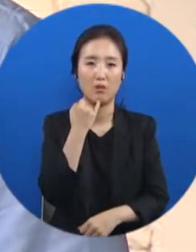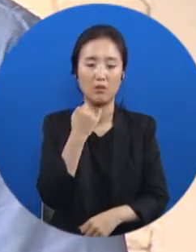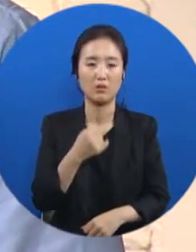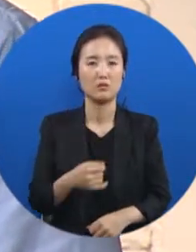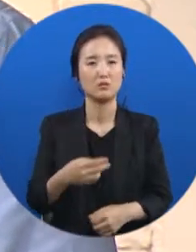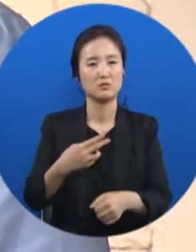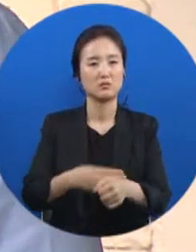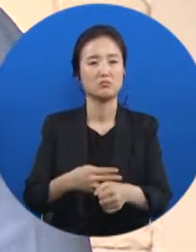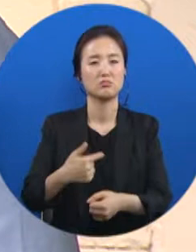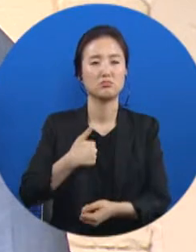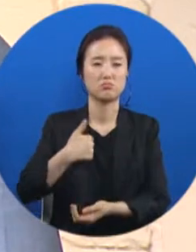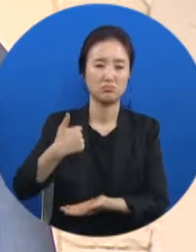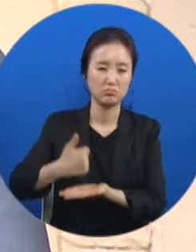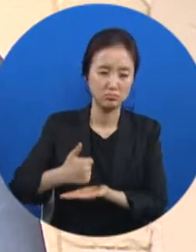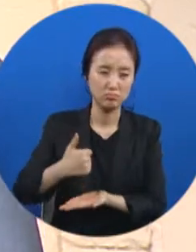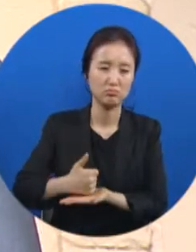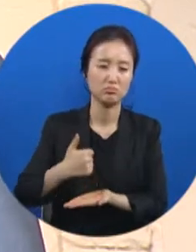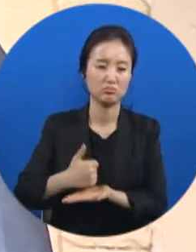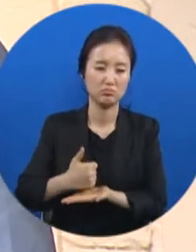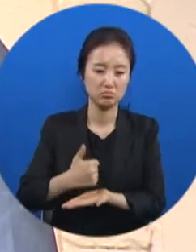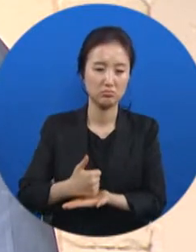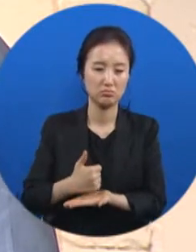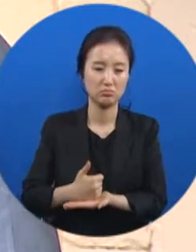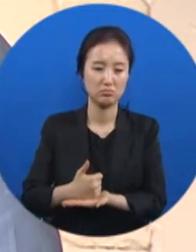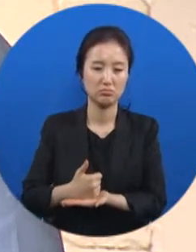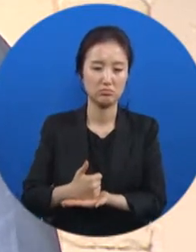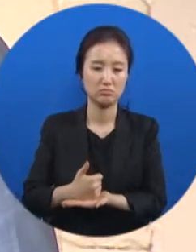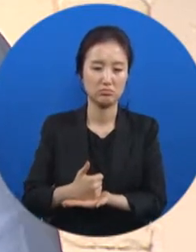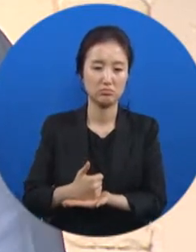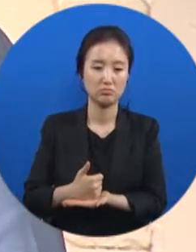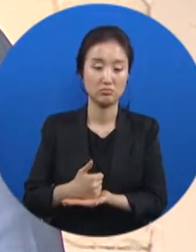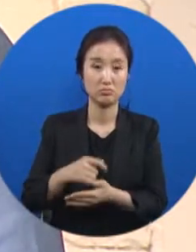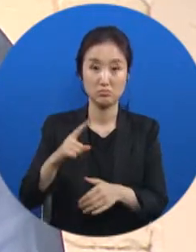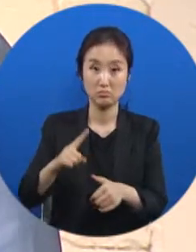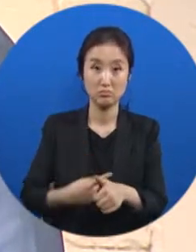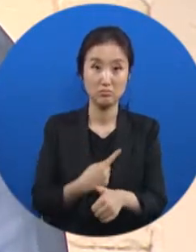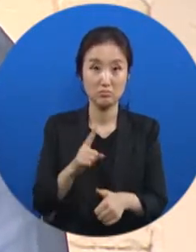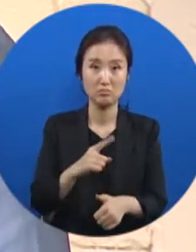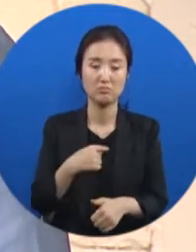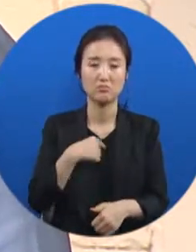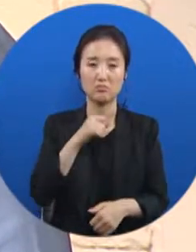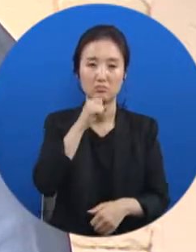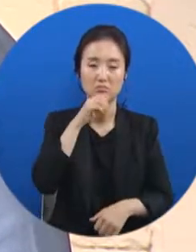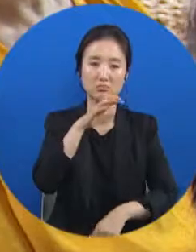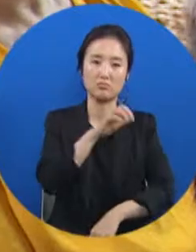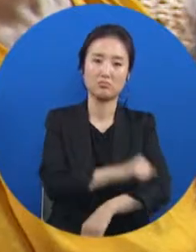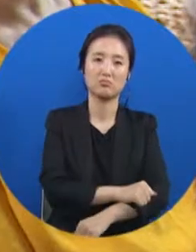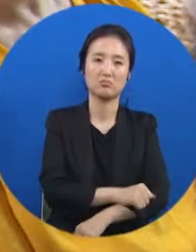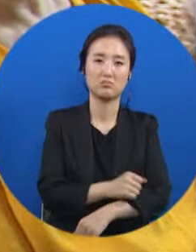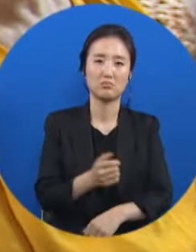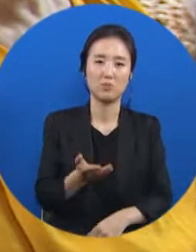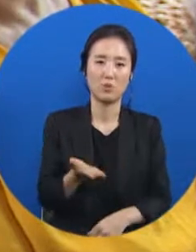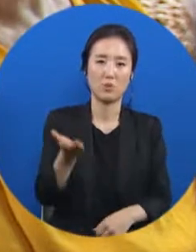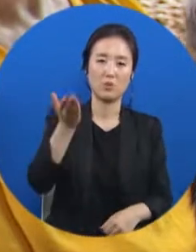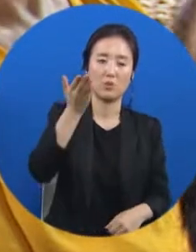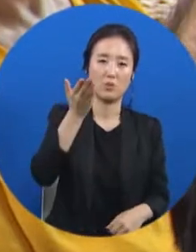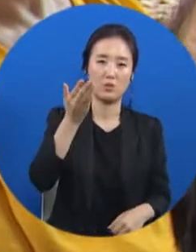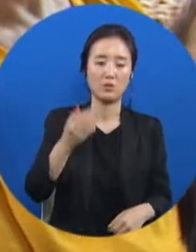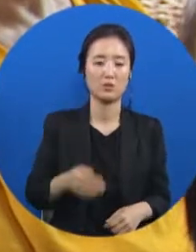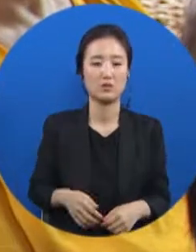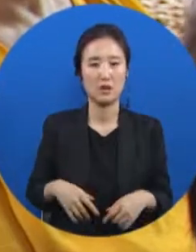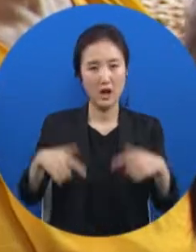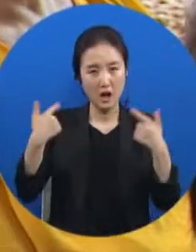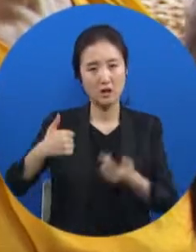틀리다. 그러니까 그때부터 이제 성적이 항상 위에서 놀기 시작하는 거예요. 생활도 바뀌고